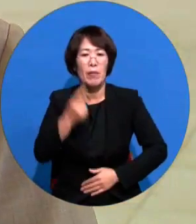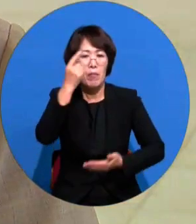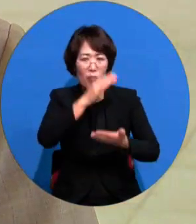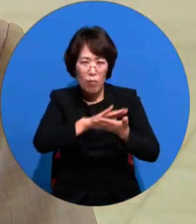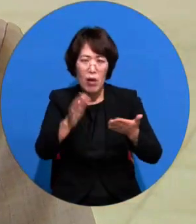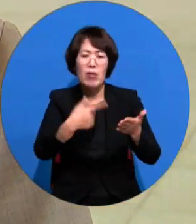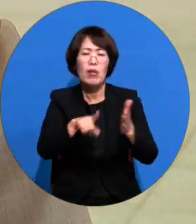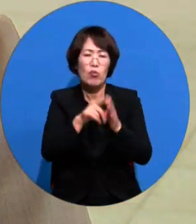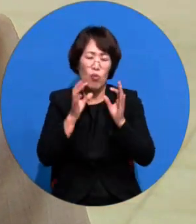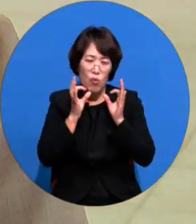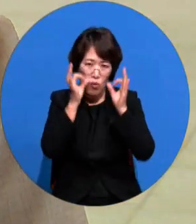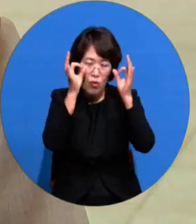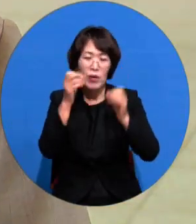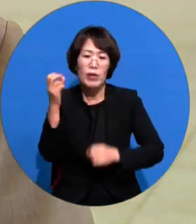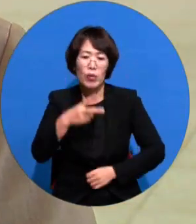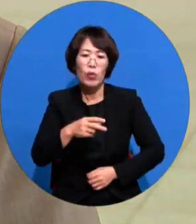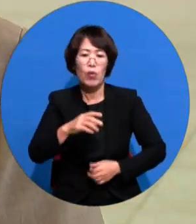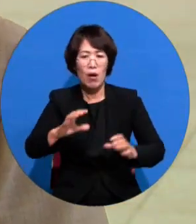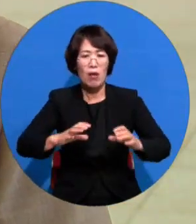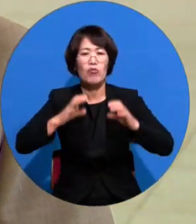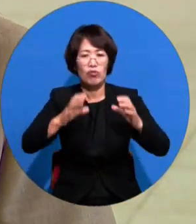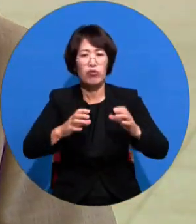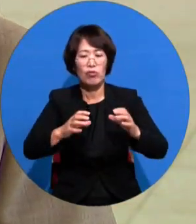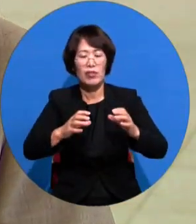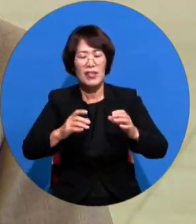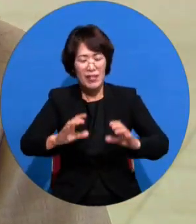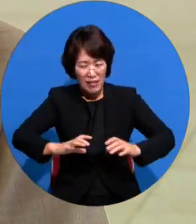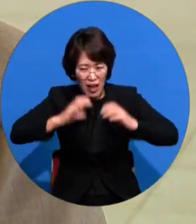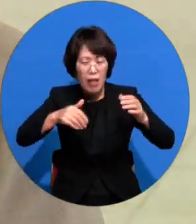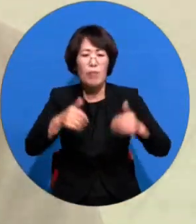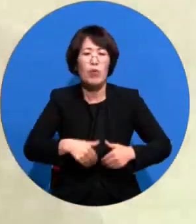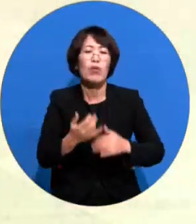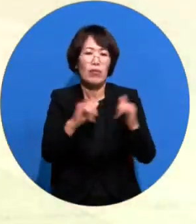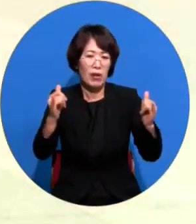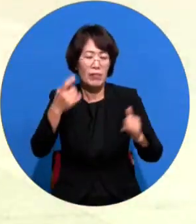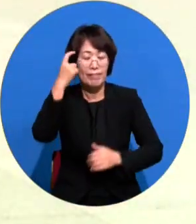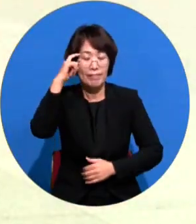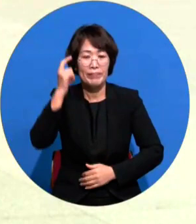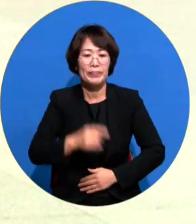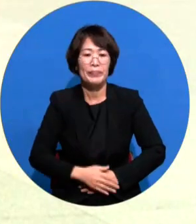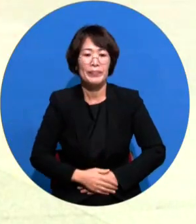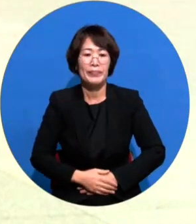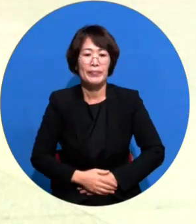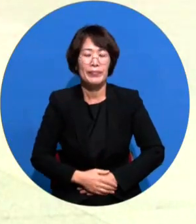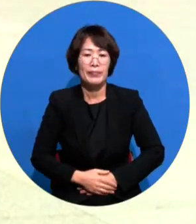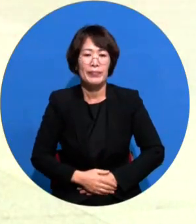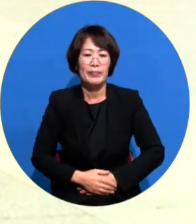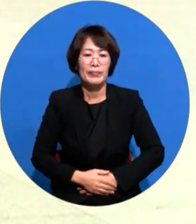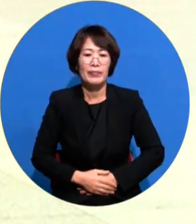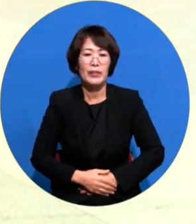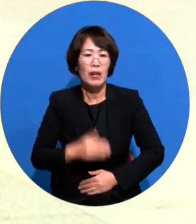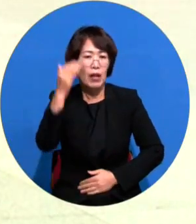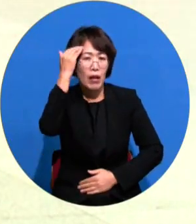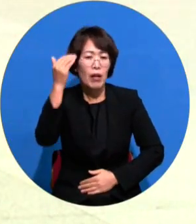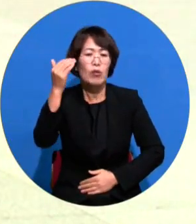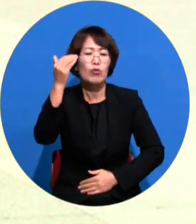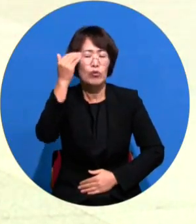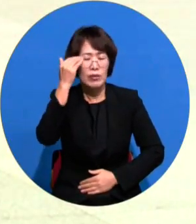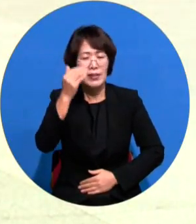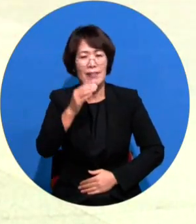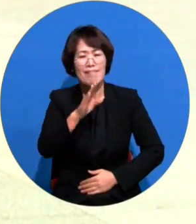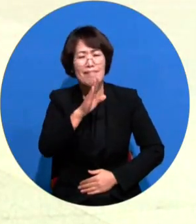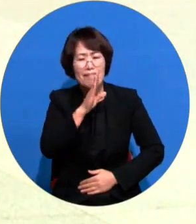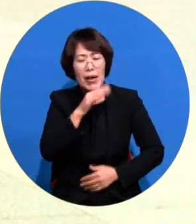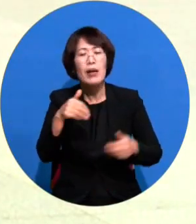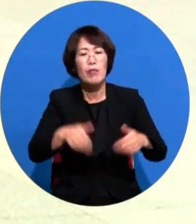위해서 노력하셨고요. 이 나라의 이 시대에 필요하신 분이라고 생각합니다. 우리 나라에서 정말 필요했던